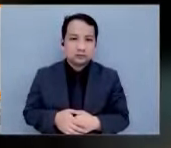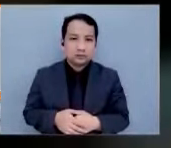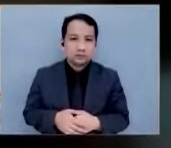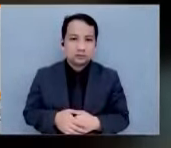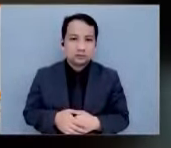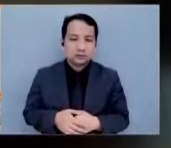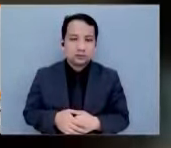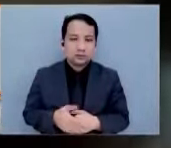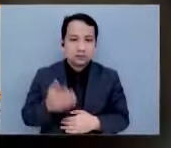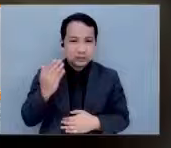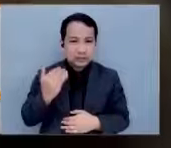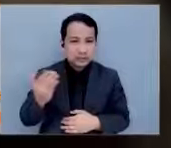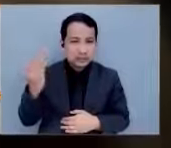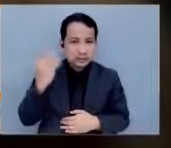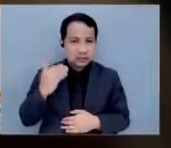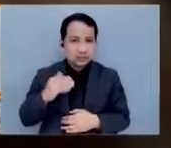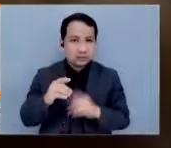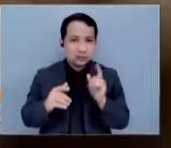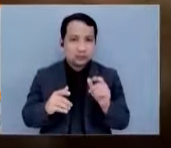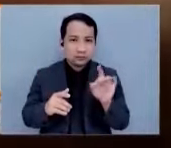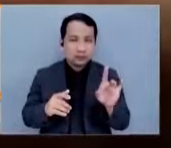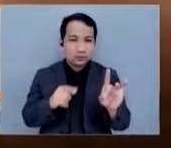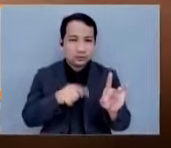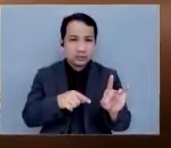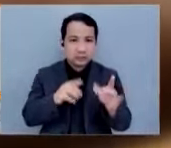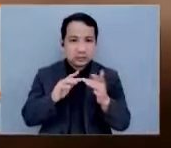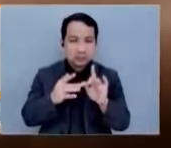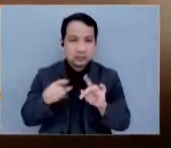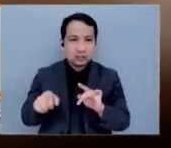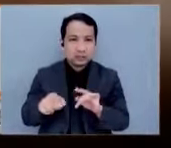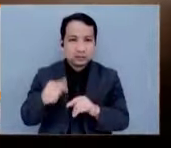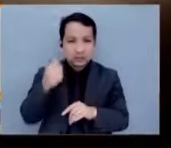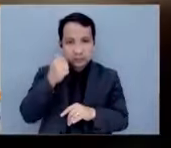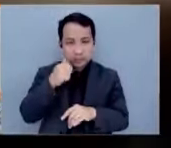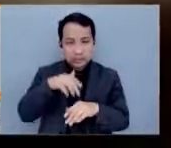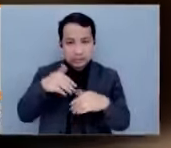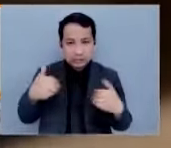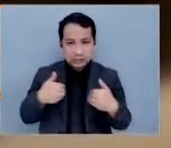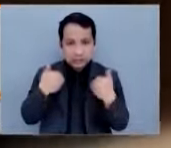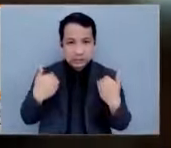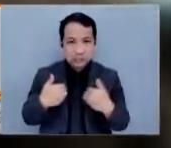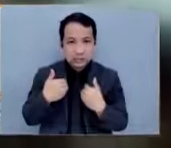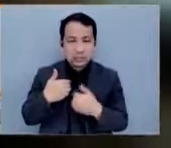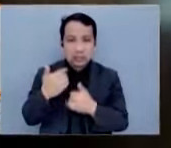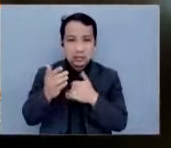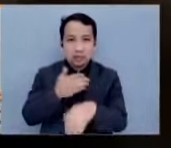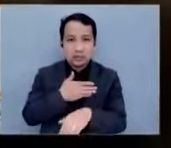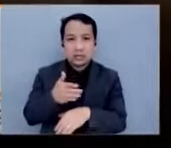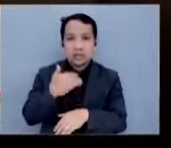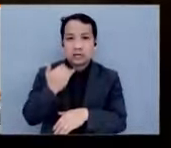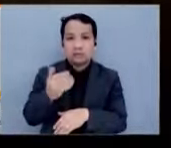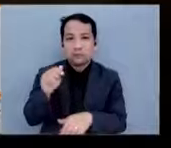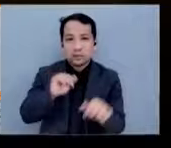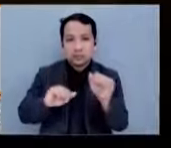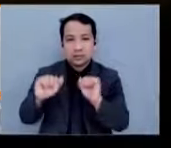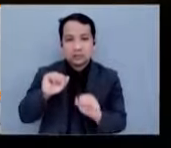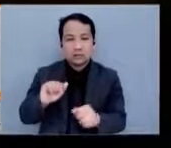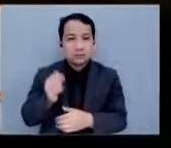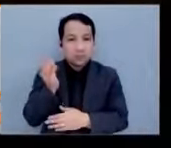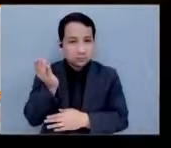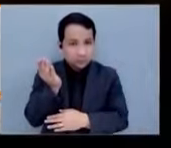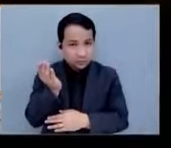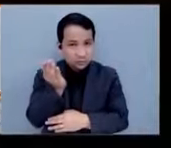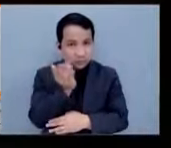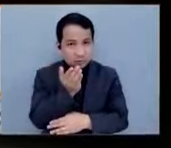Taong 2018, nang kaaliwan ng netizens ang binatilyong ito na kumakanta at umaarte habang namamalimos sa mga jeep